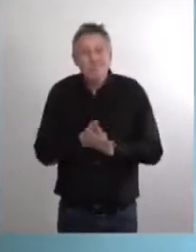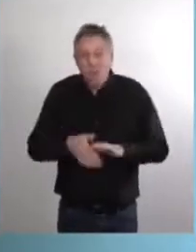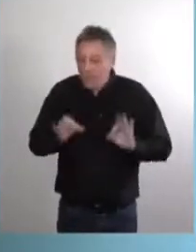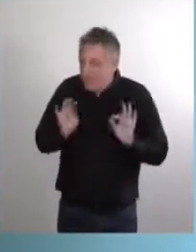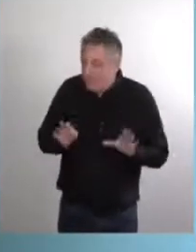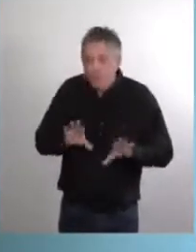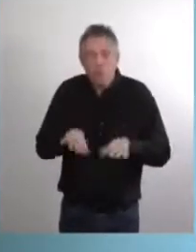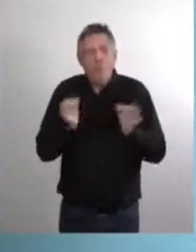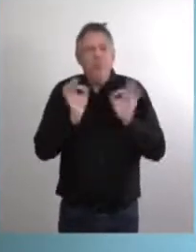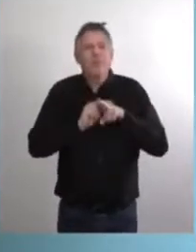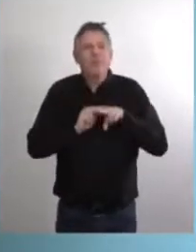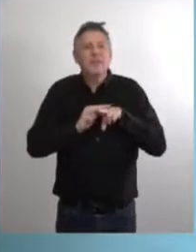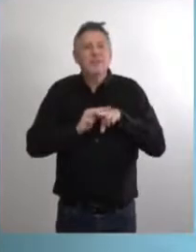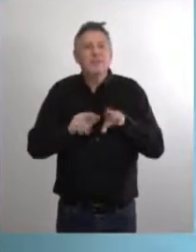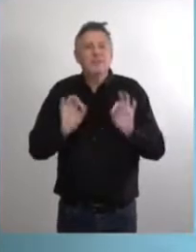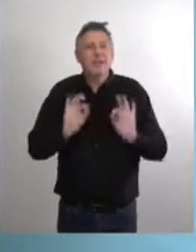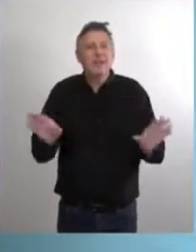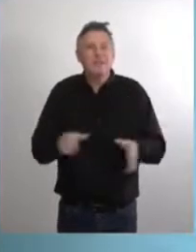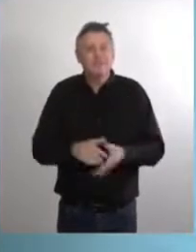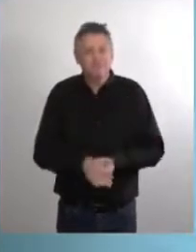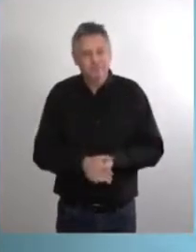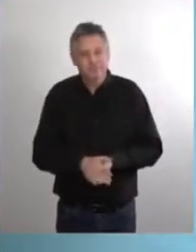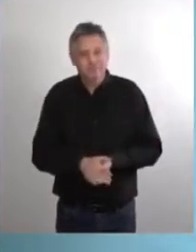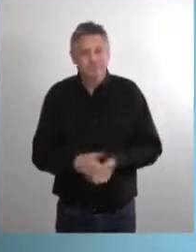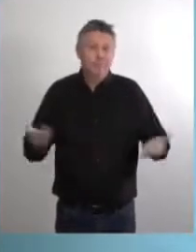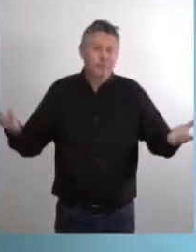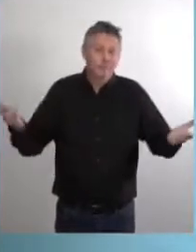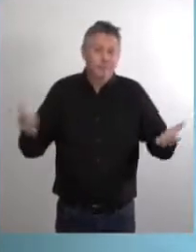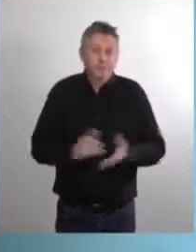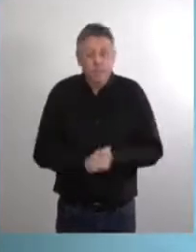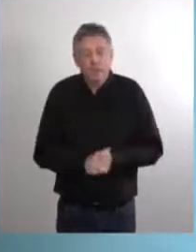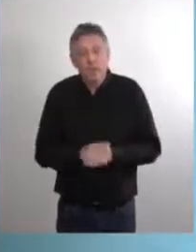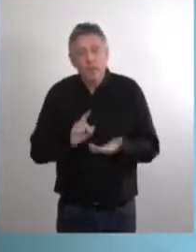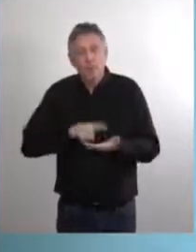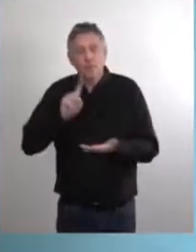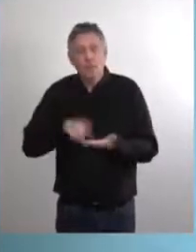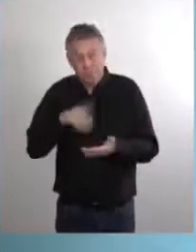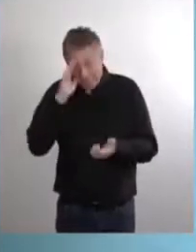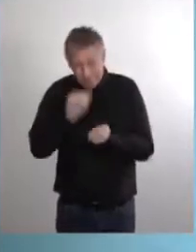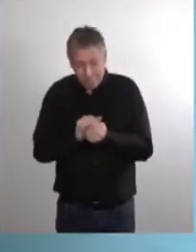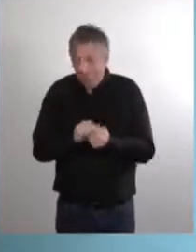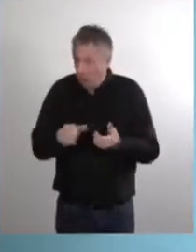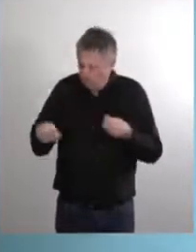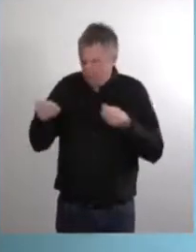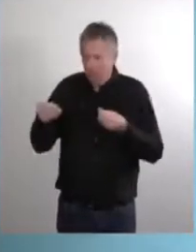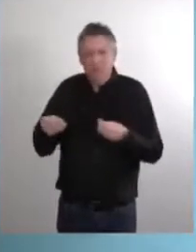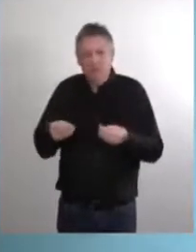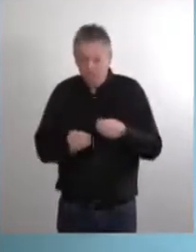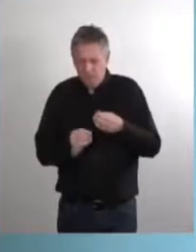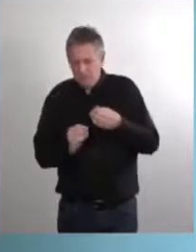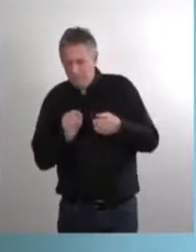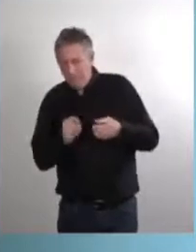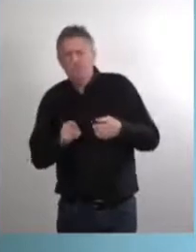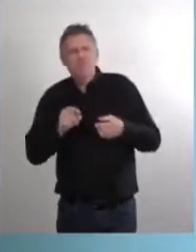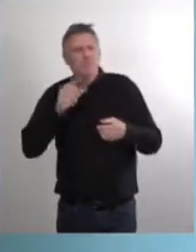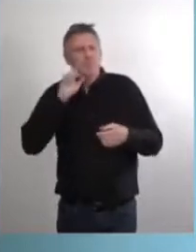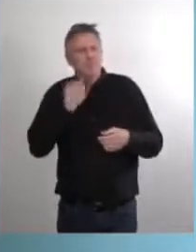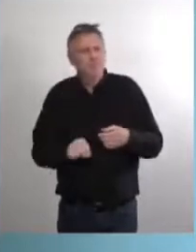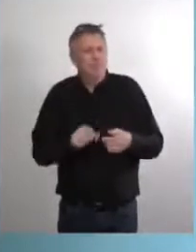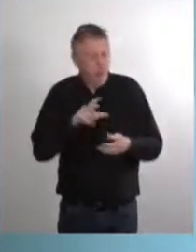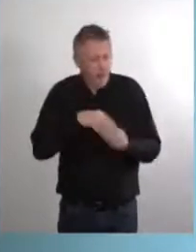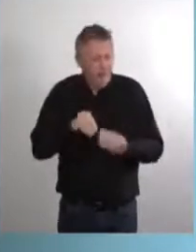à Bordeaux dans ce budget. Il n'y a aucune réalisation majeure. Vous affichez des chiffres sur l'investissement, mais